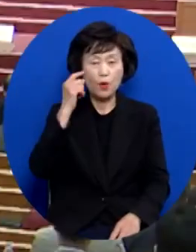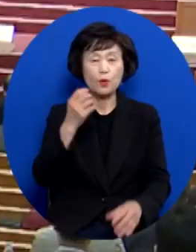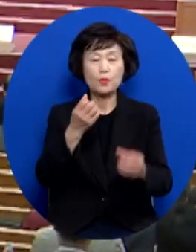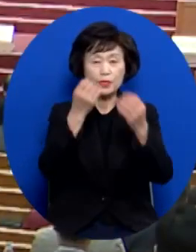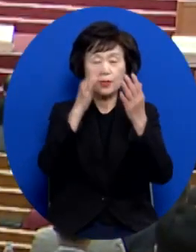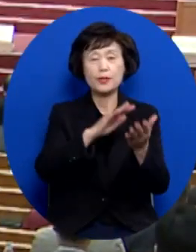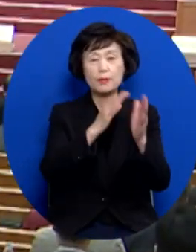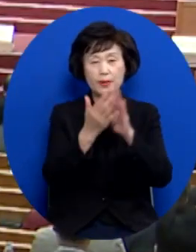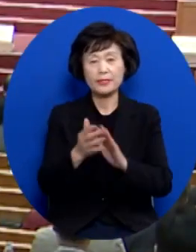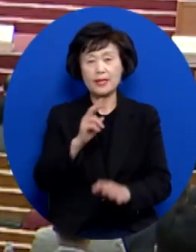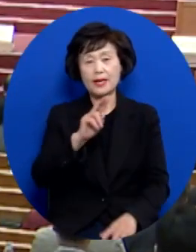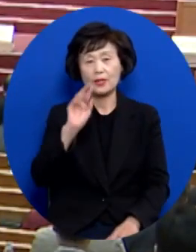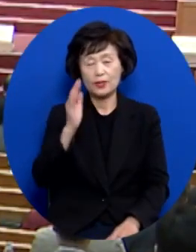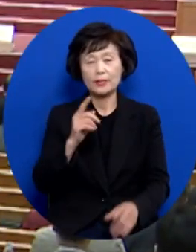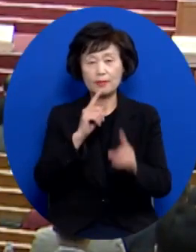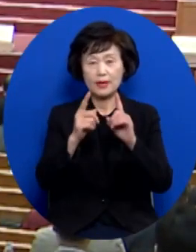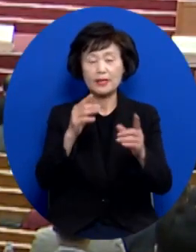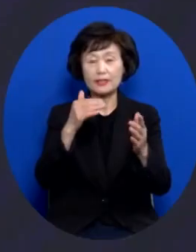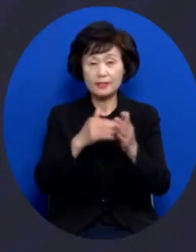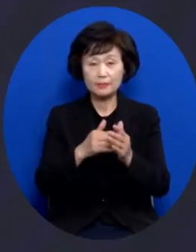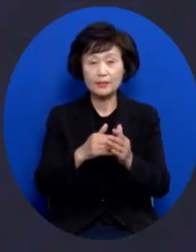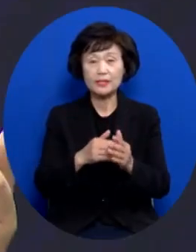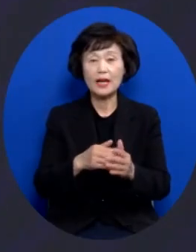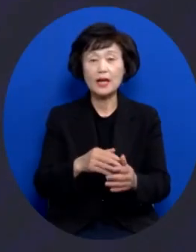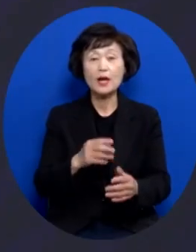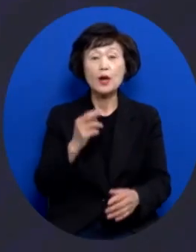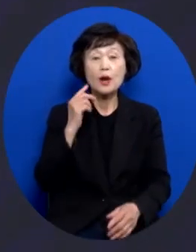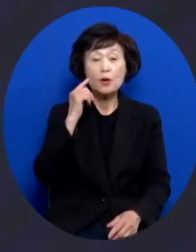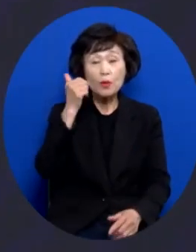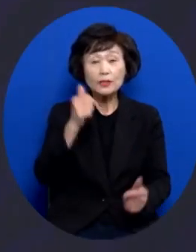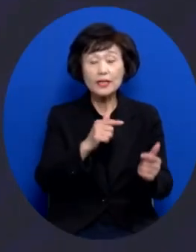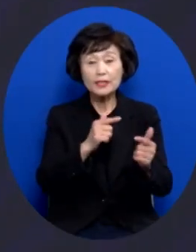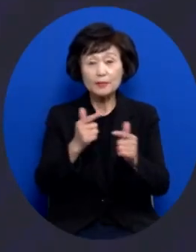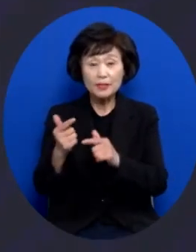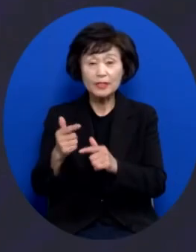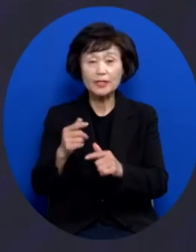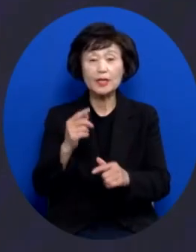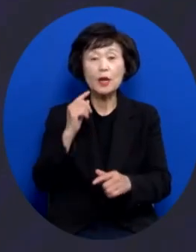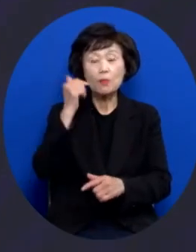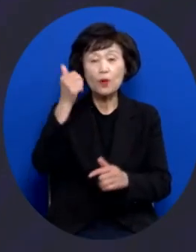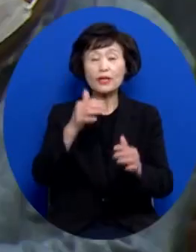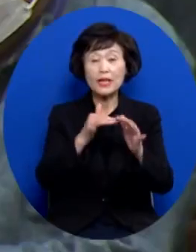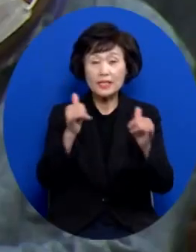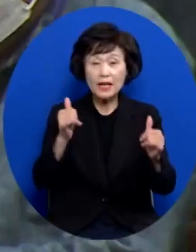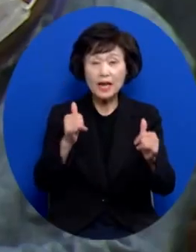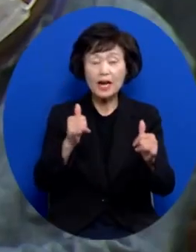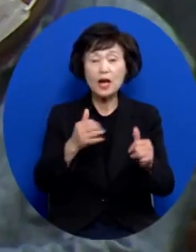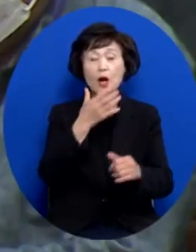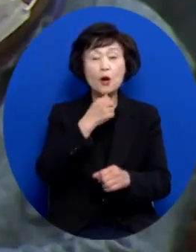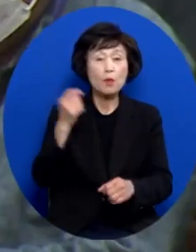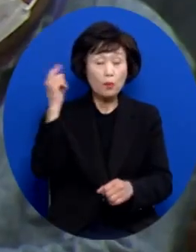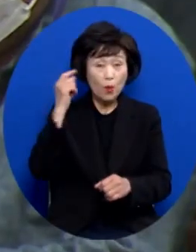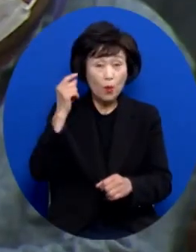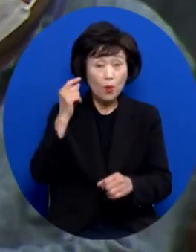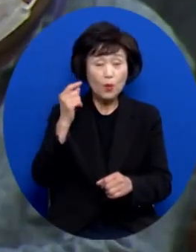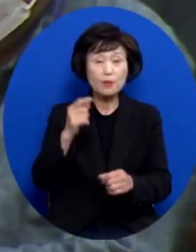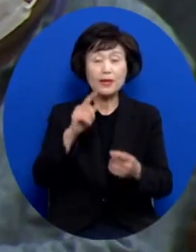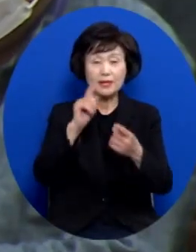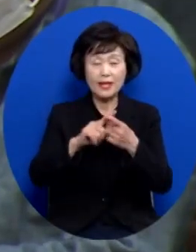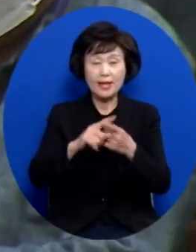말했습니다. 이어 유기성 목사와 최영근 목사 등이 목회와 로잔운동, 선교와 로잔운동 등의 주제로